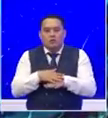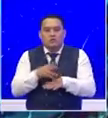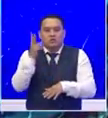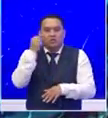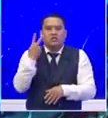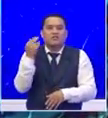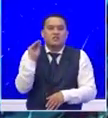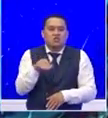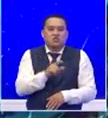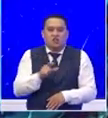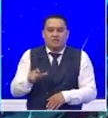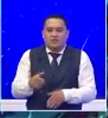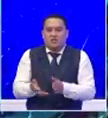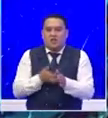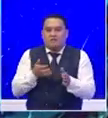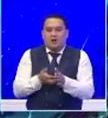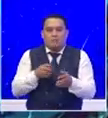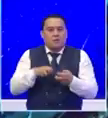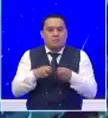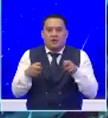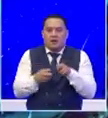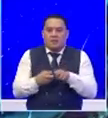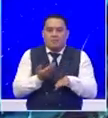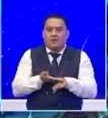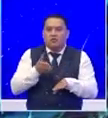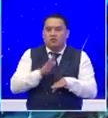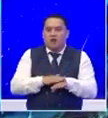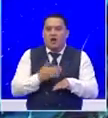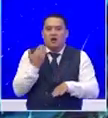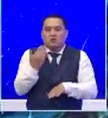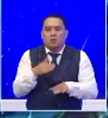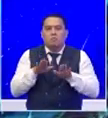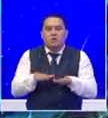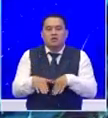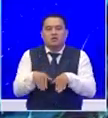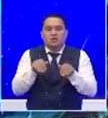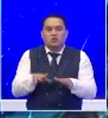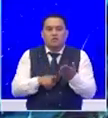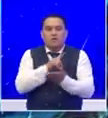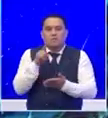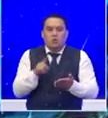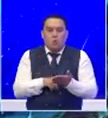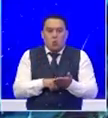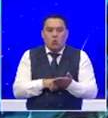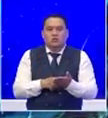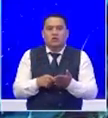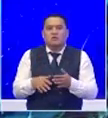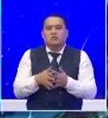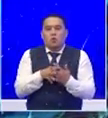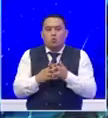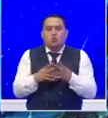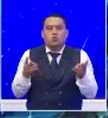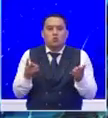в 2000 человек это существенная проблема. В настоящее время местные власти решают этот вопрос, а жители поселка тем